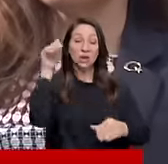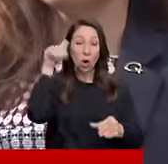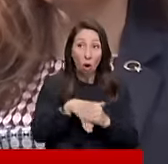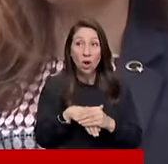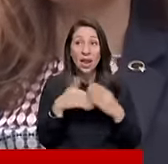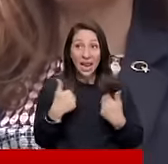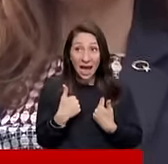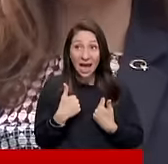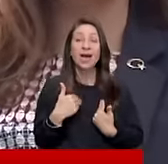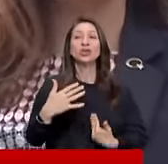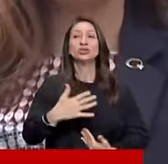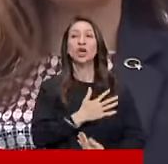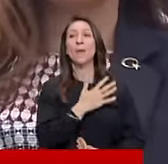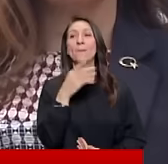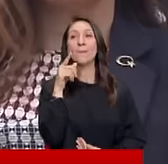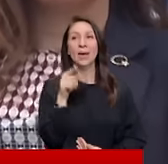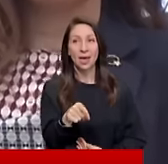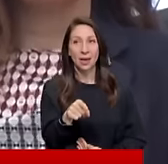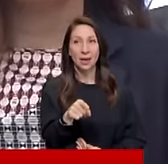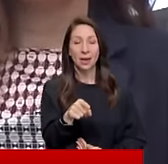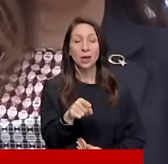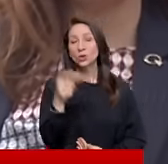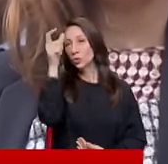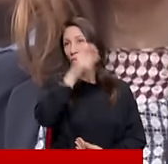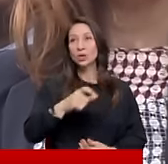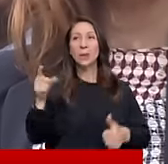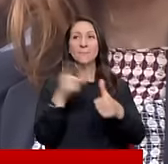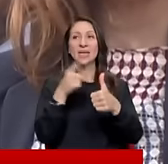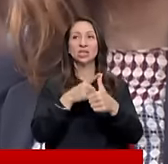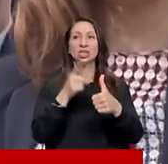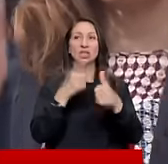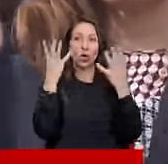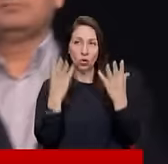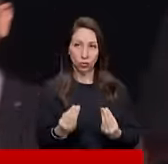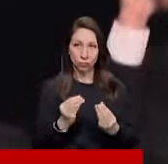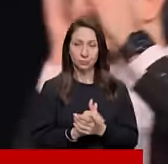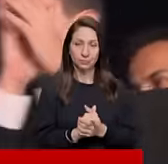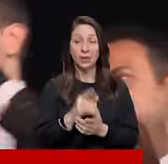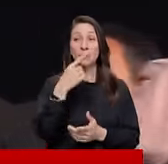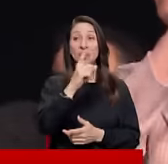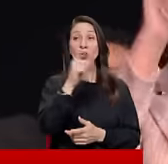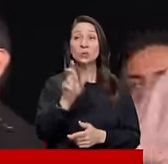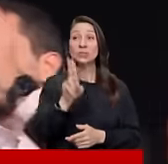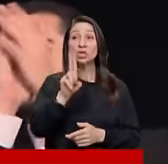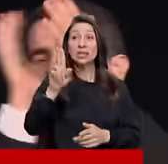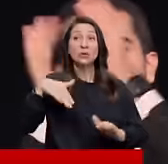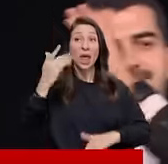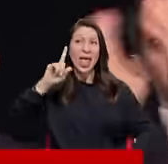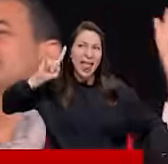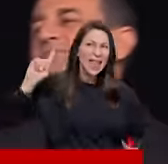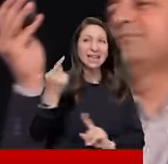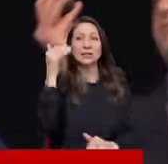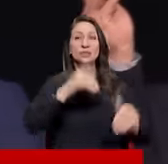oyla Cumhuriyet Halk Partisi Türkiye'nin birinci partisidir. 1977'den sonra ilk